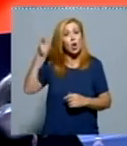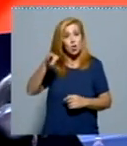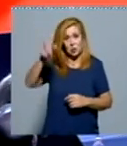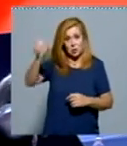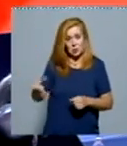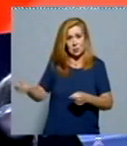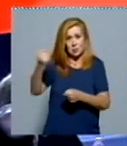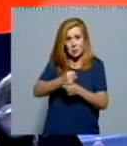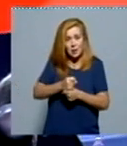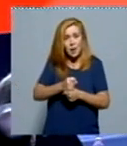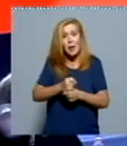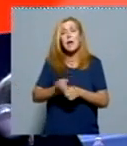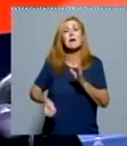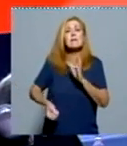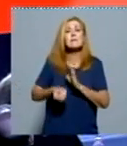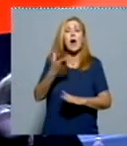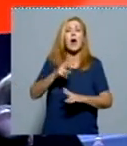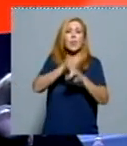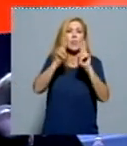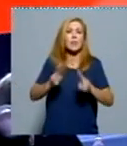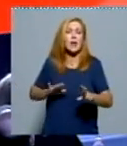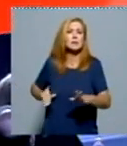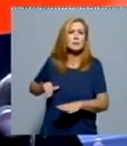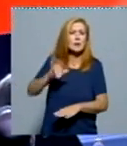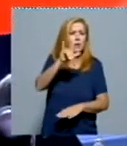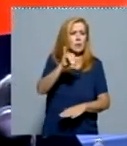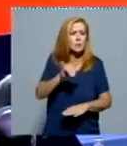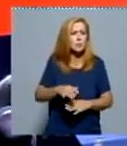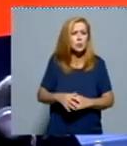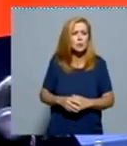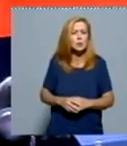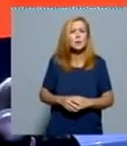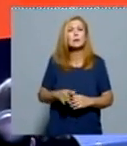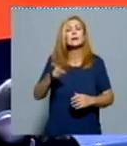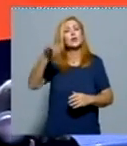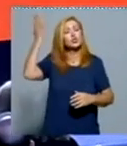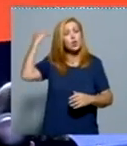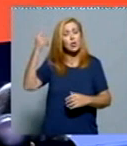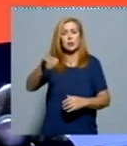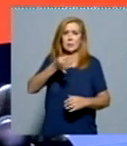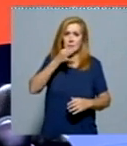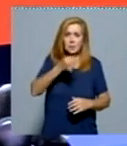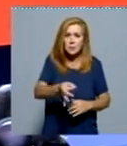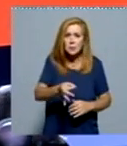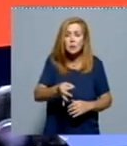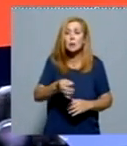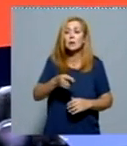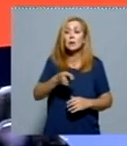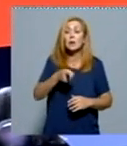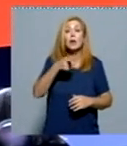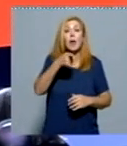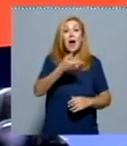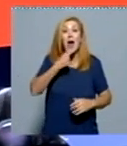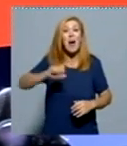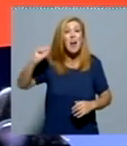για το νέο διεθνές αεροδρόμιο στο Καστέλι και το έργο υλοποιείται. Είχατε πει τότε στην τοπική κοινωνία: πάρτε την ευκαιρία, φτιάξτε ένα